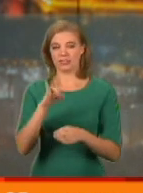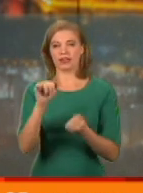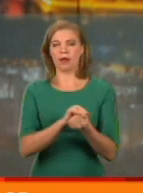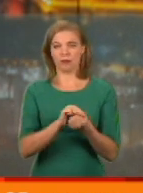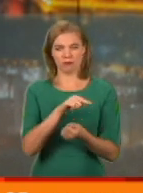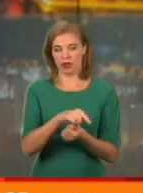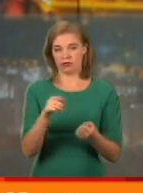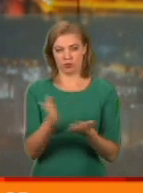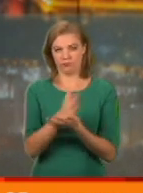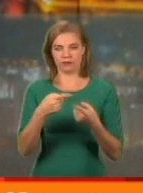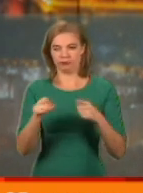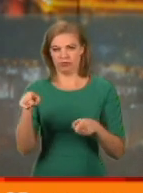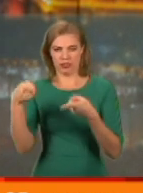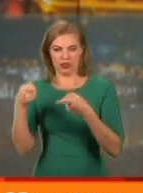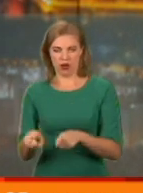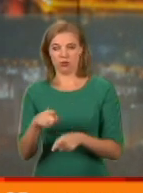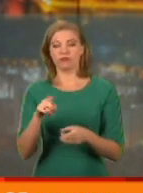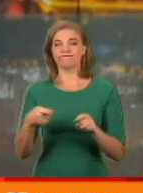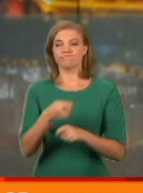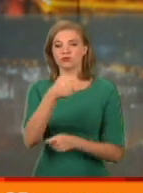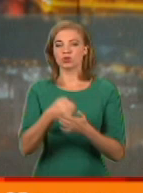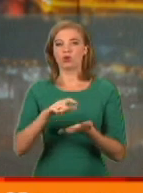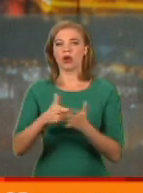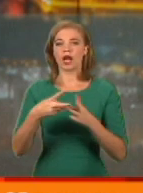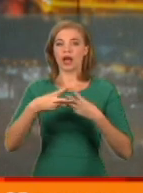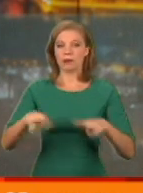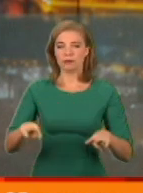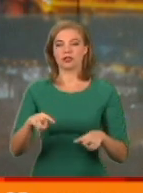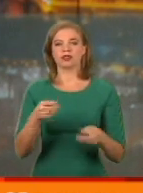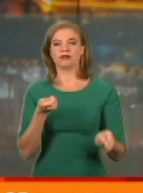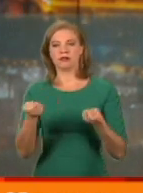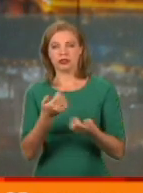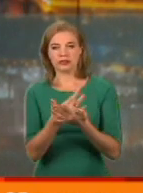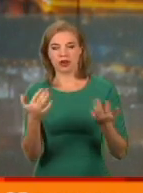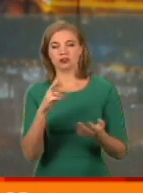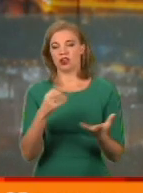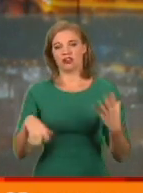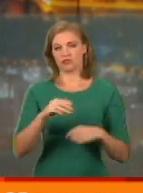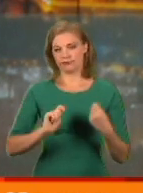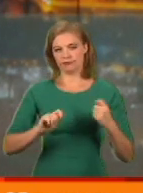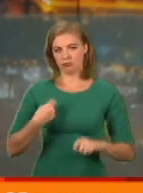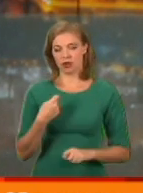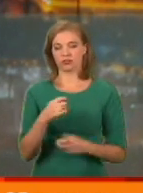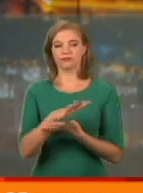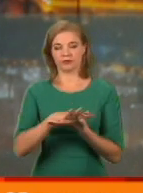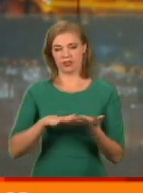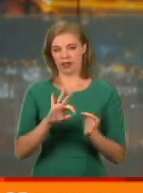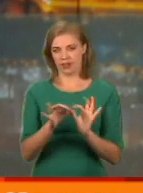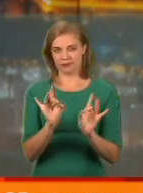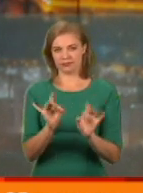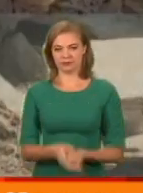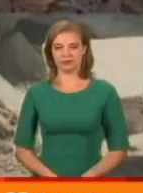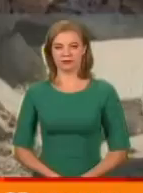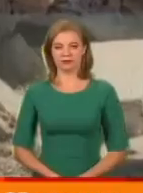папері геть не відповідає реальній. Пишуть до Кабміну військово-цивільних адміністрацій. Утім, усе намарно. Марія Малевська